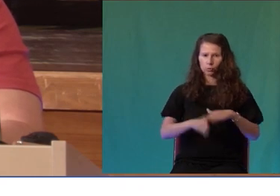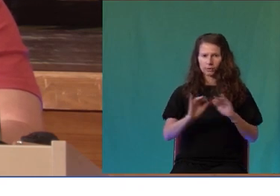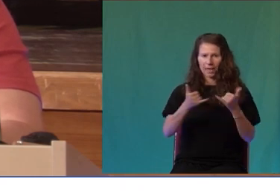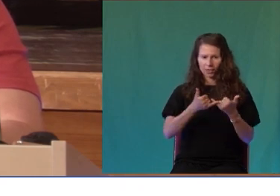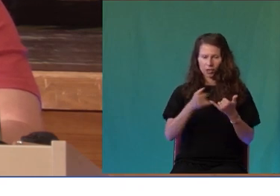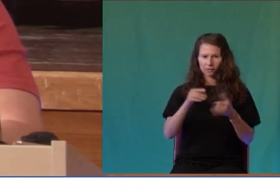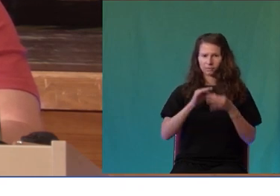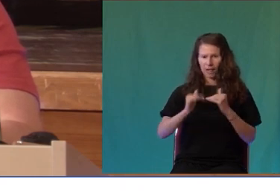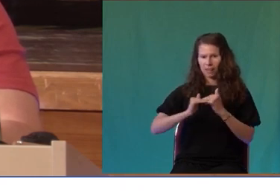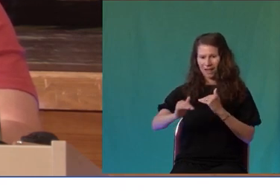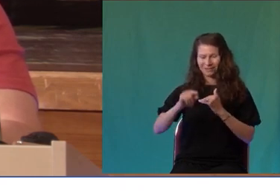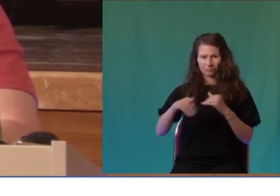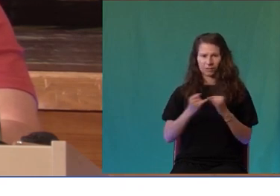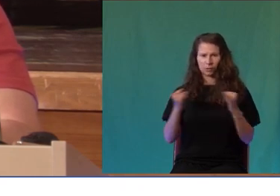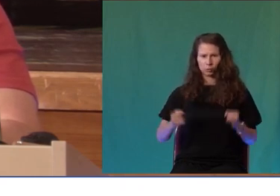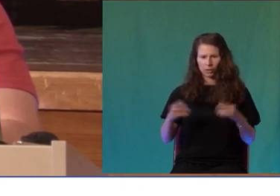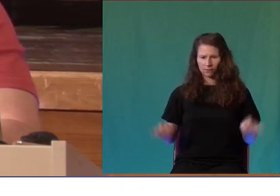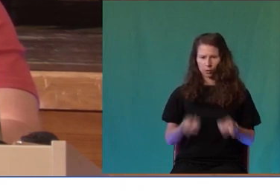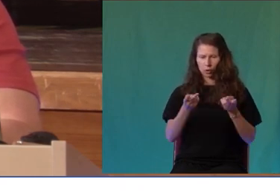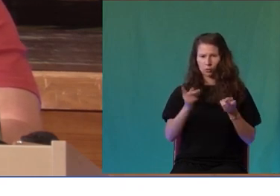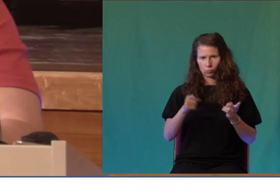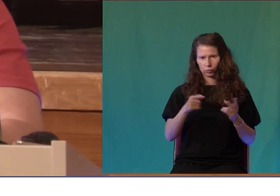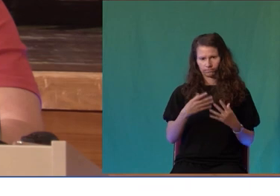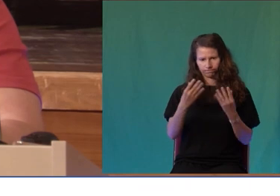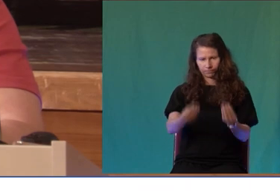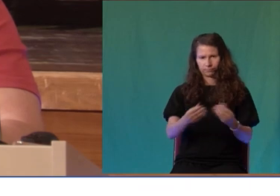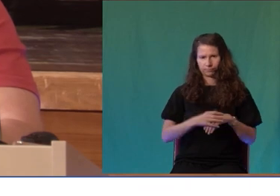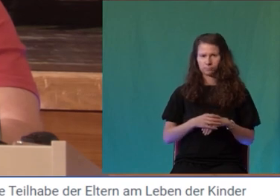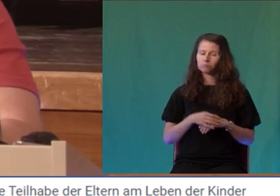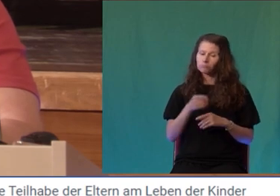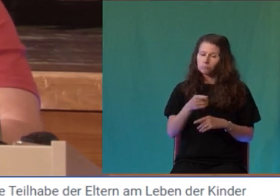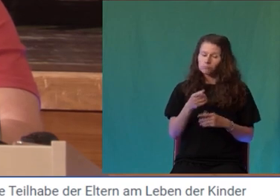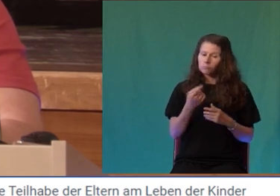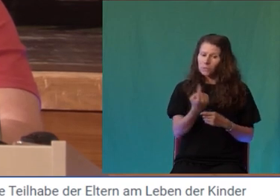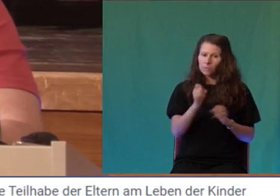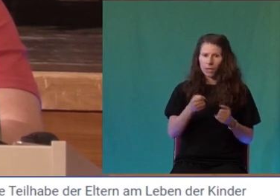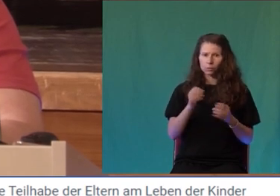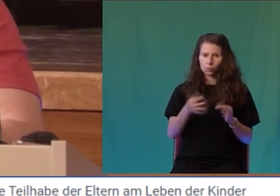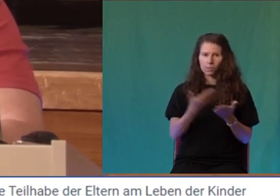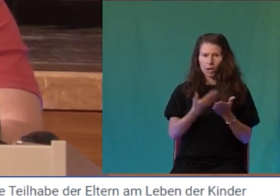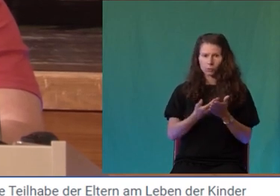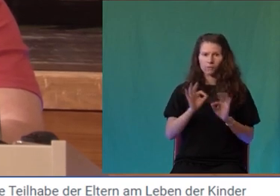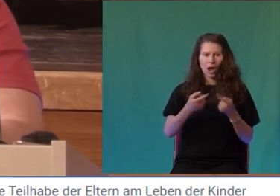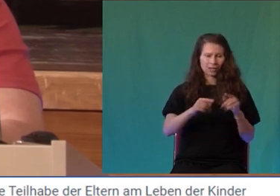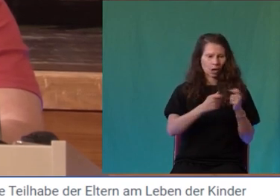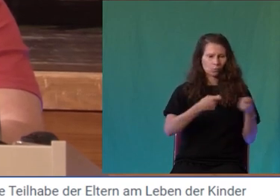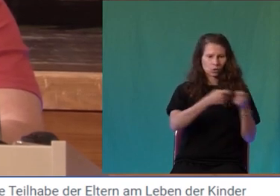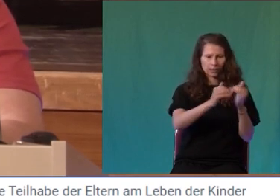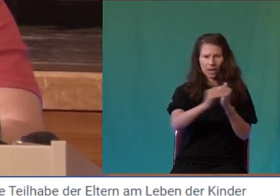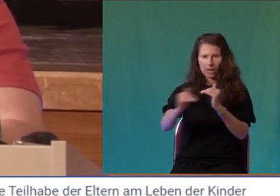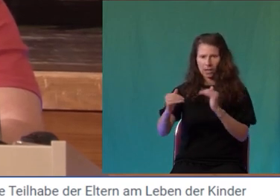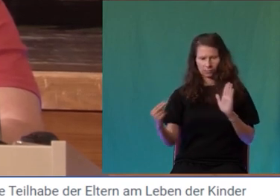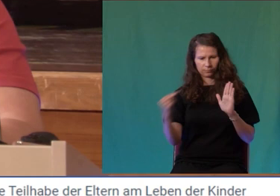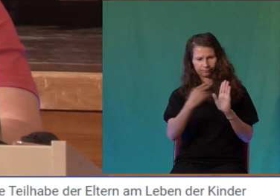Landesebene sind eine institutionelle Förderung zu überführen sie kann als Beispiel für andere Bundesländer fungieren und wesentlich dazu beitragen